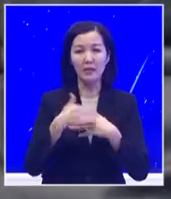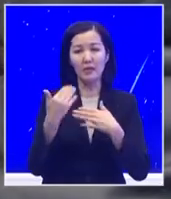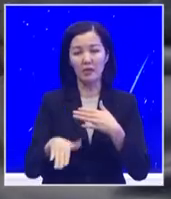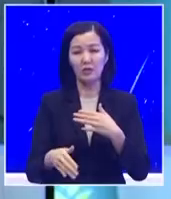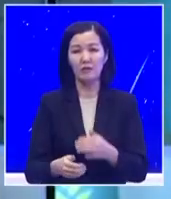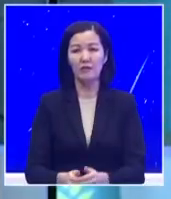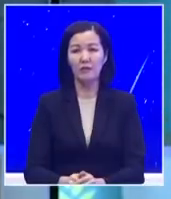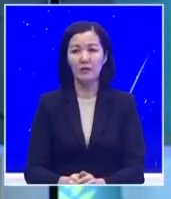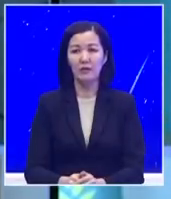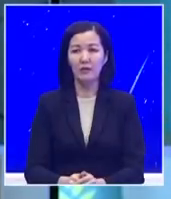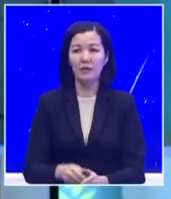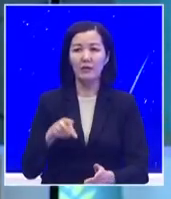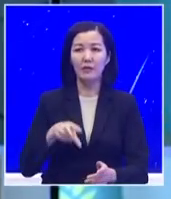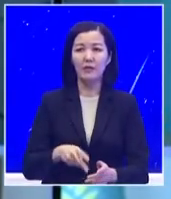келеді.